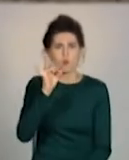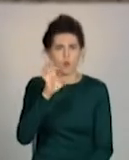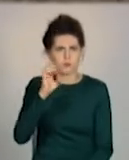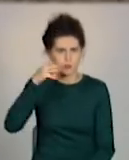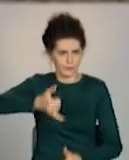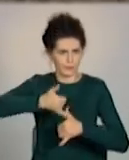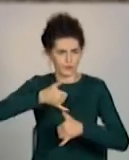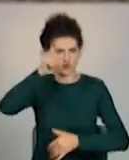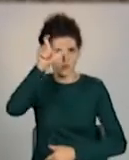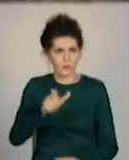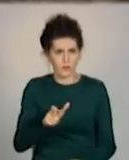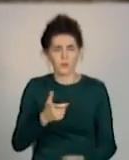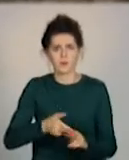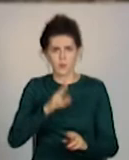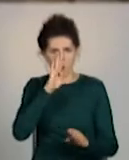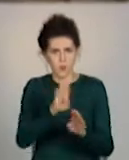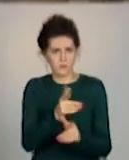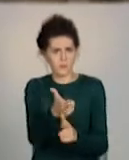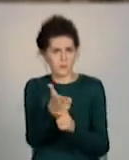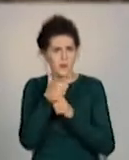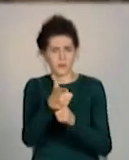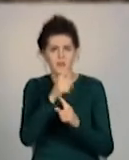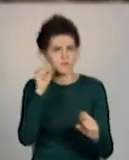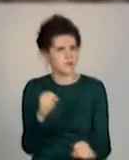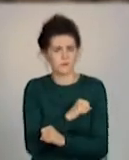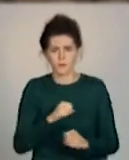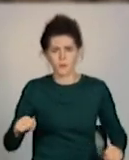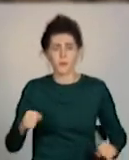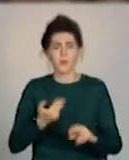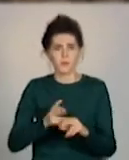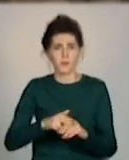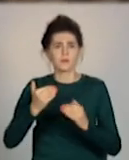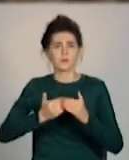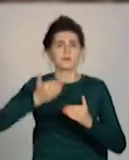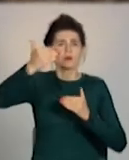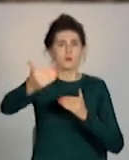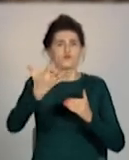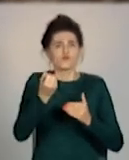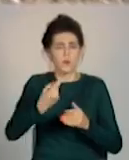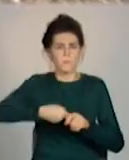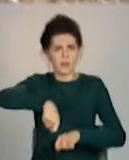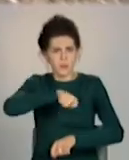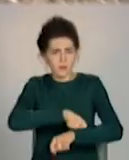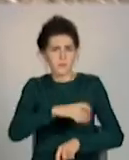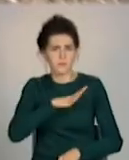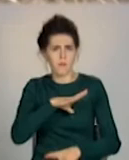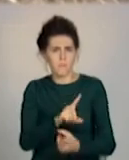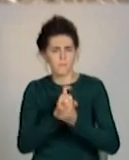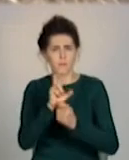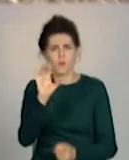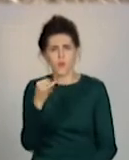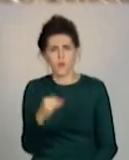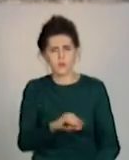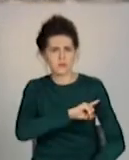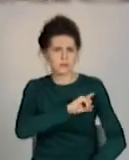можна зі стрілецької зброї зробити. Досить пройти півсотні метрів, як стає зрозуміло, бій був надто